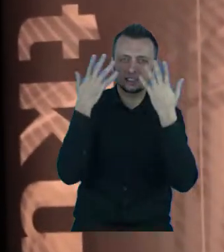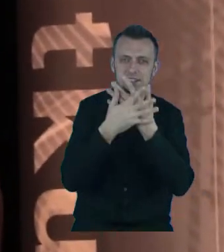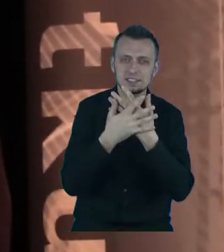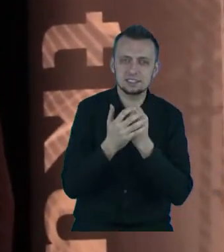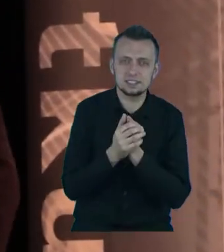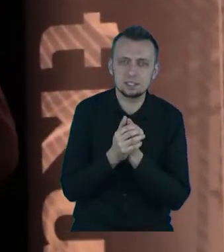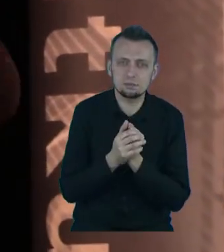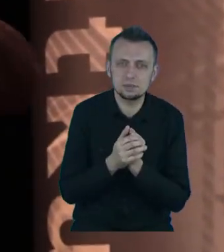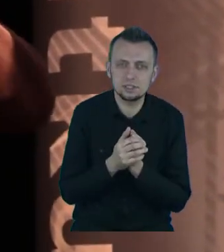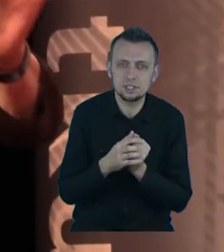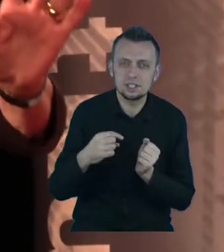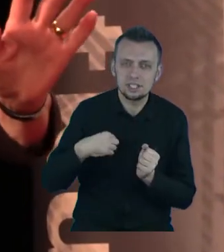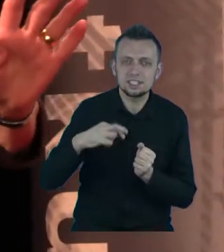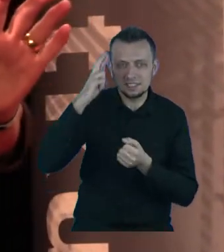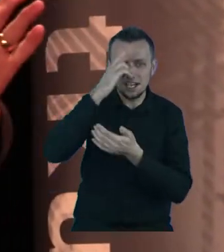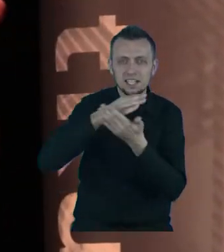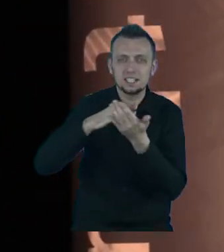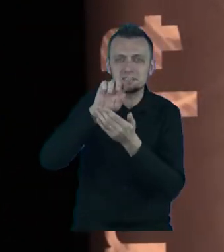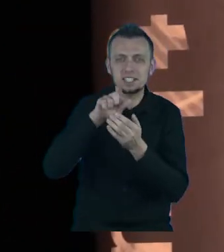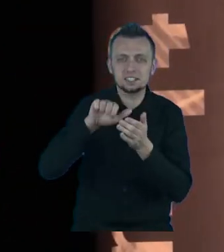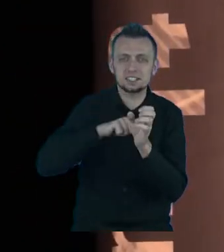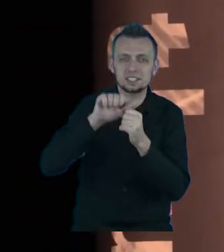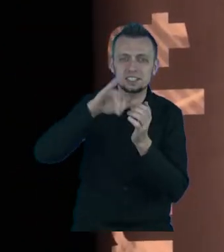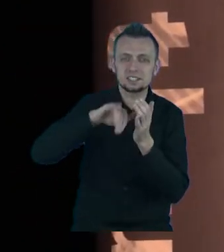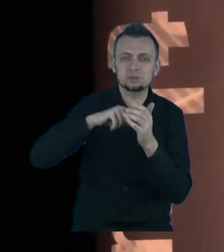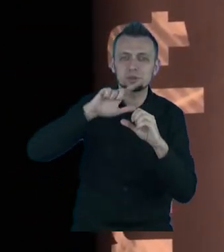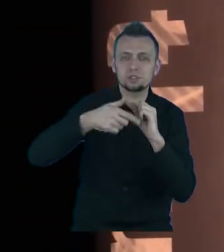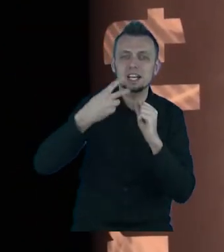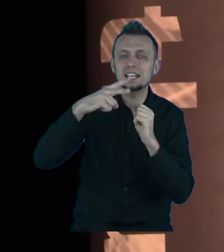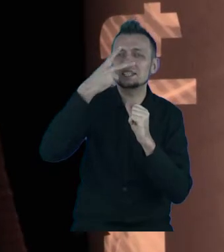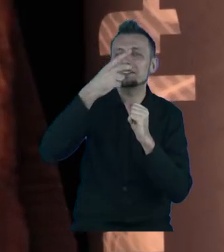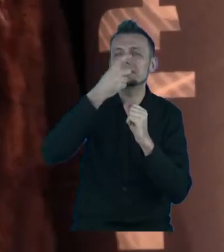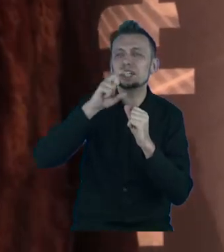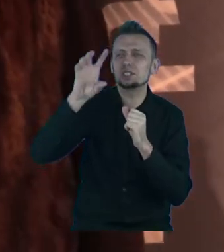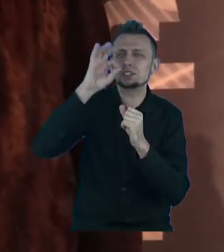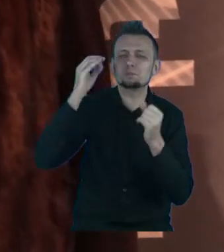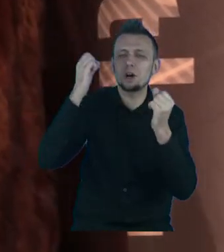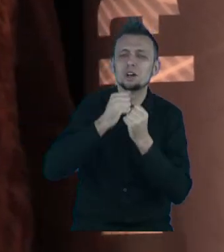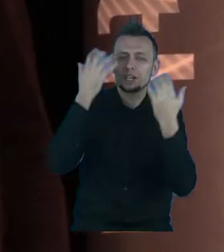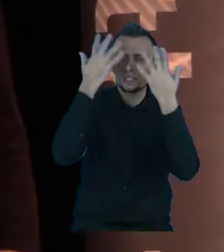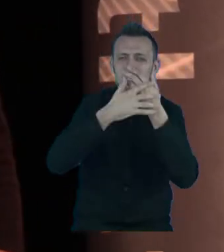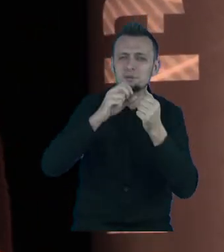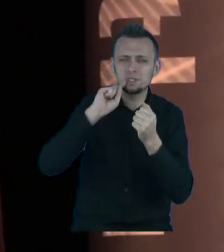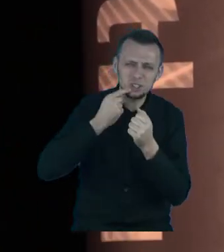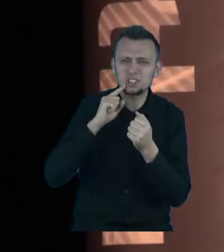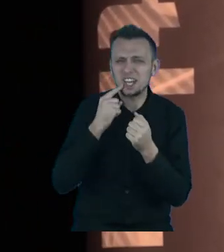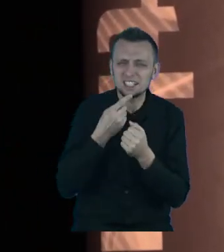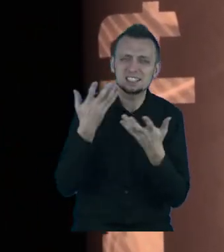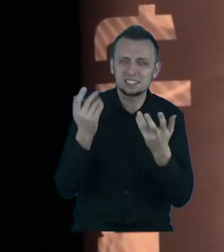w kółce. Bo nic nie widziałam po drodze, niczego. Ale dobrze pani zapamiętała. To jest zapamiętała to